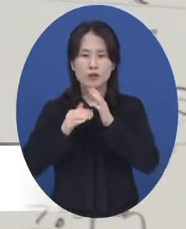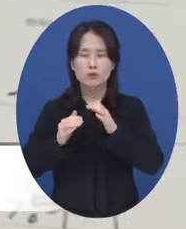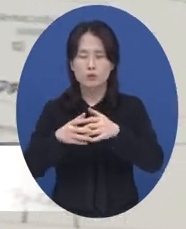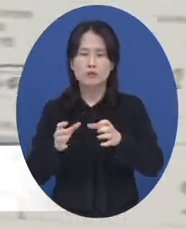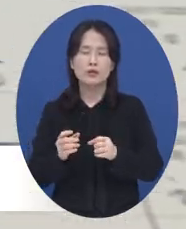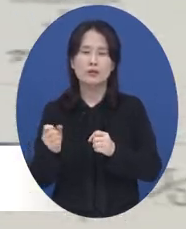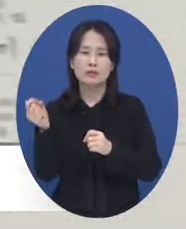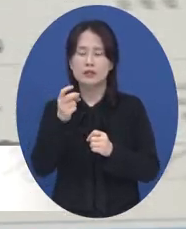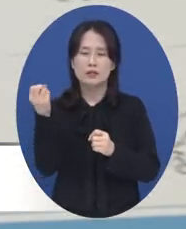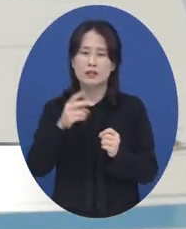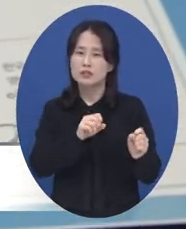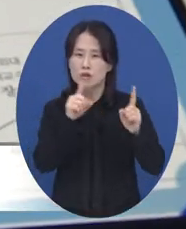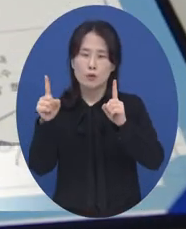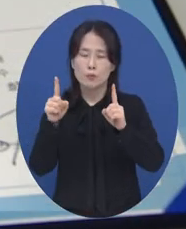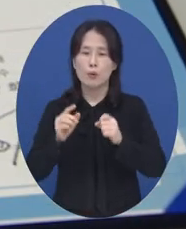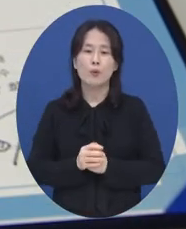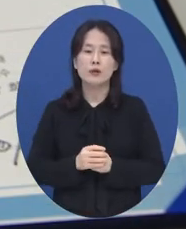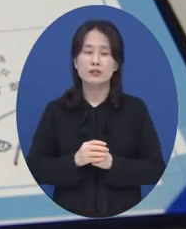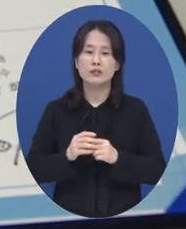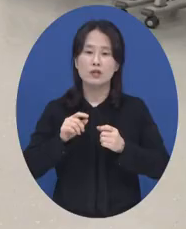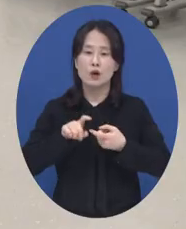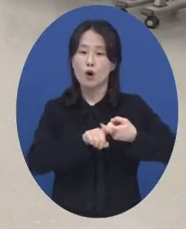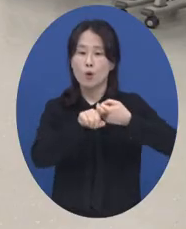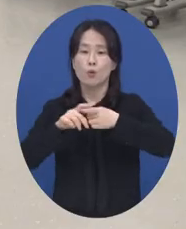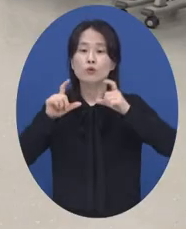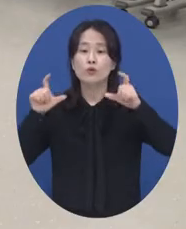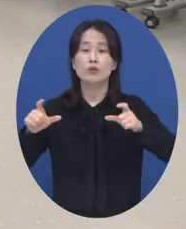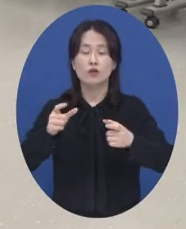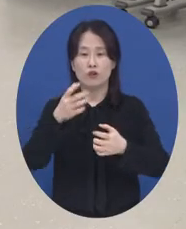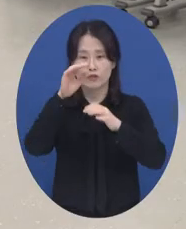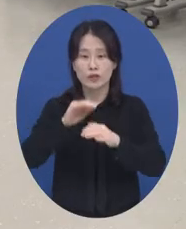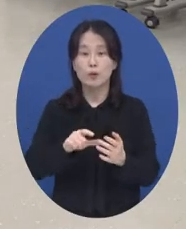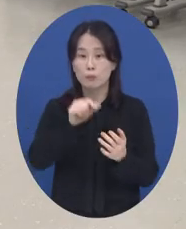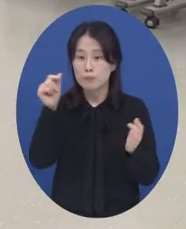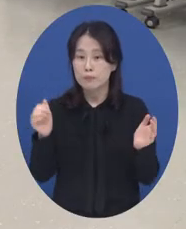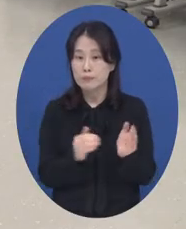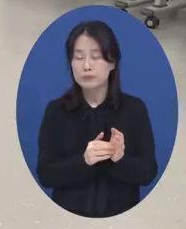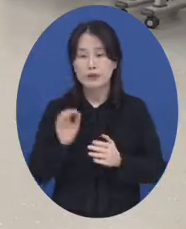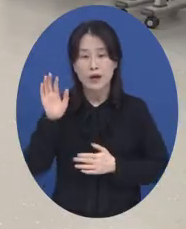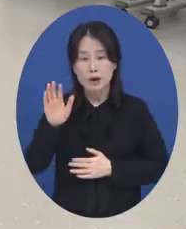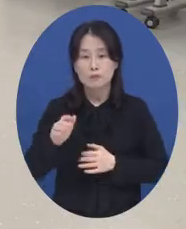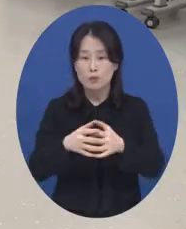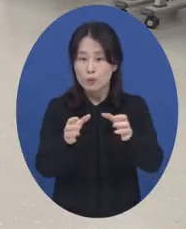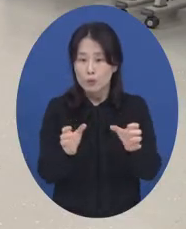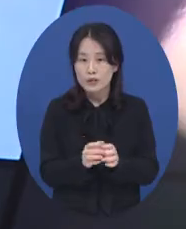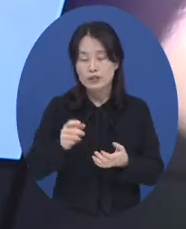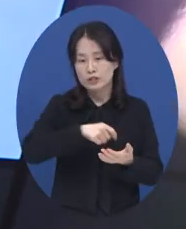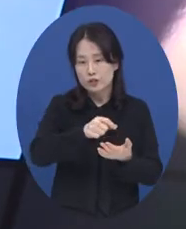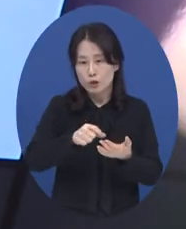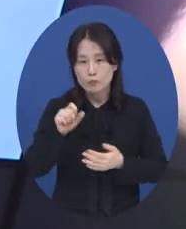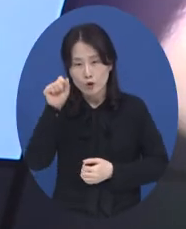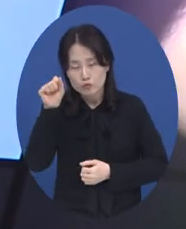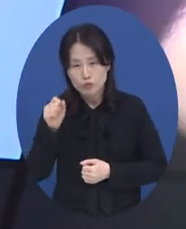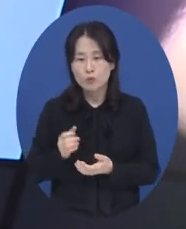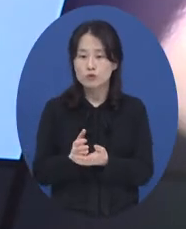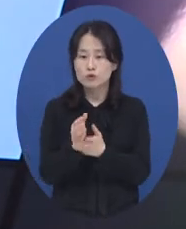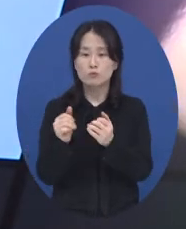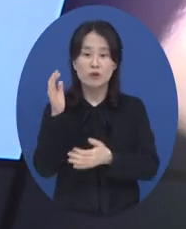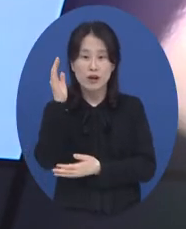촉구하는 공동선언문이 채택됐습니다. 앞으로 연대회의는 서명운동이나 전문가 포럼 등을